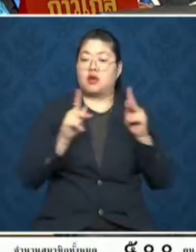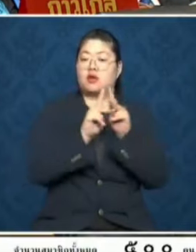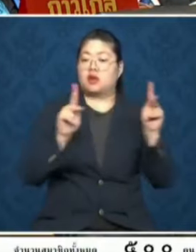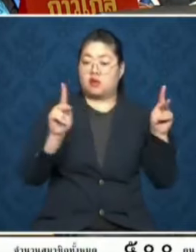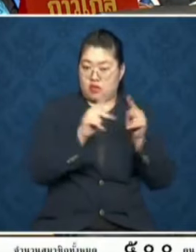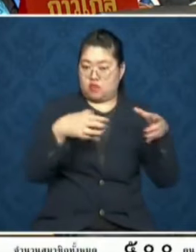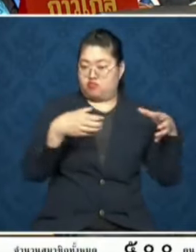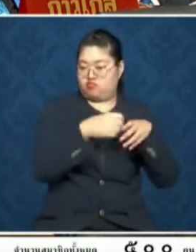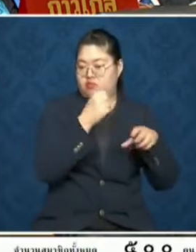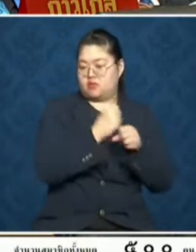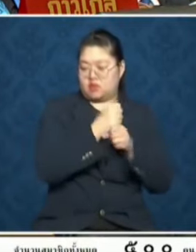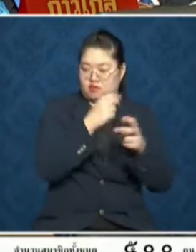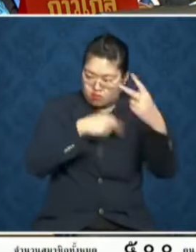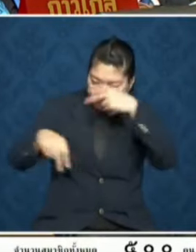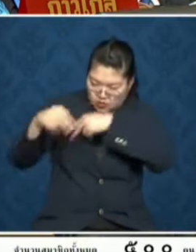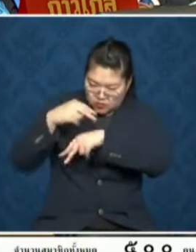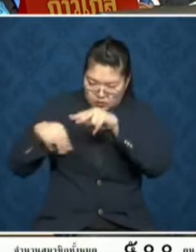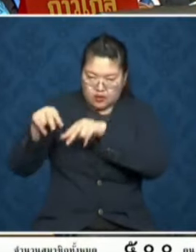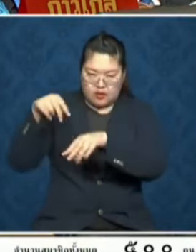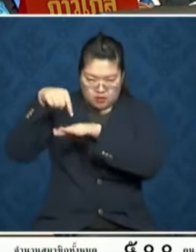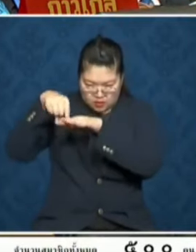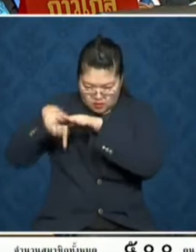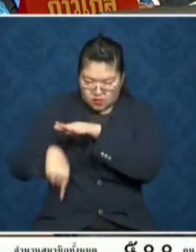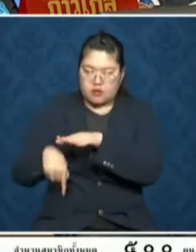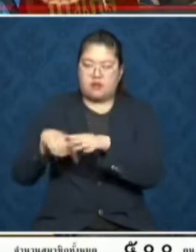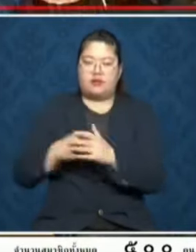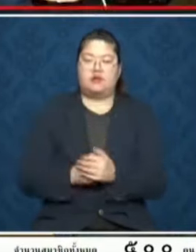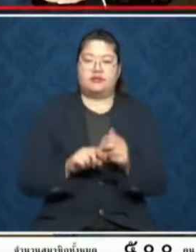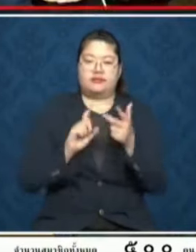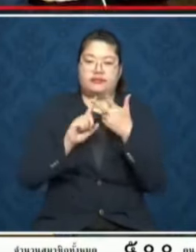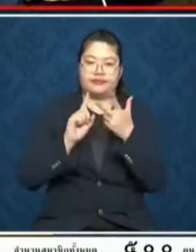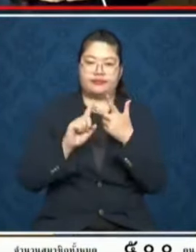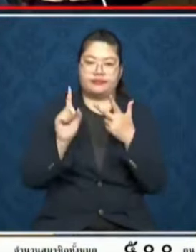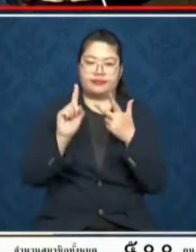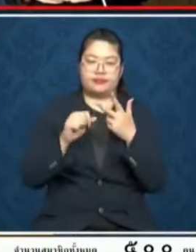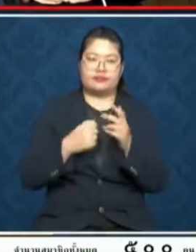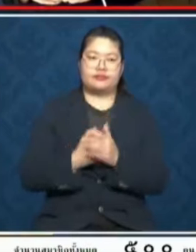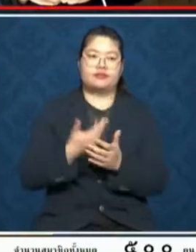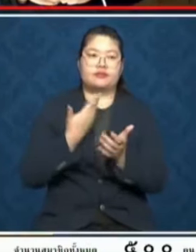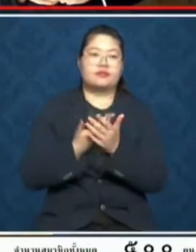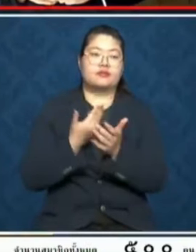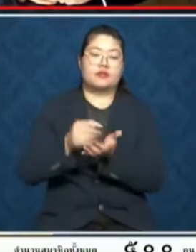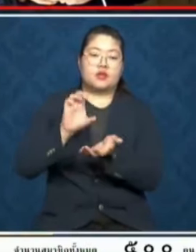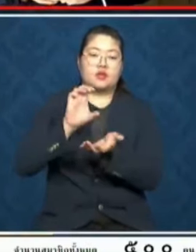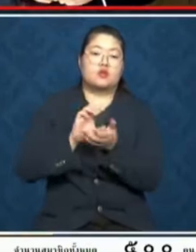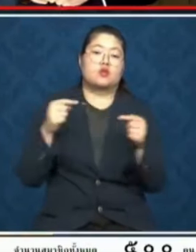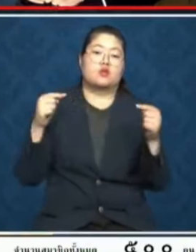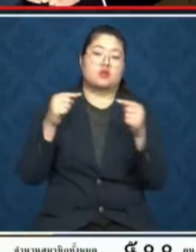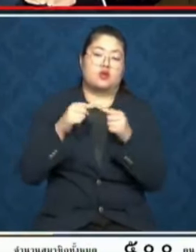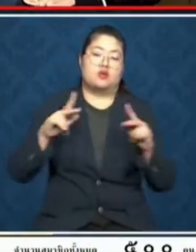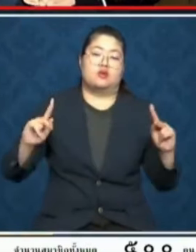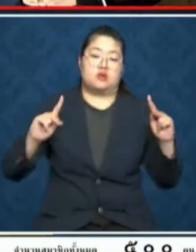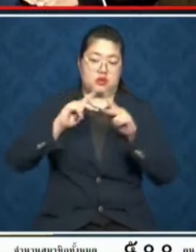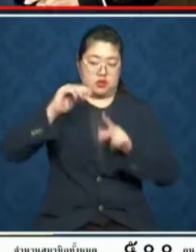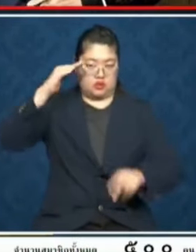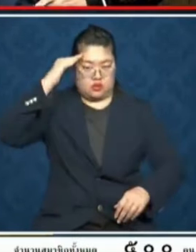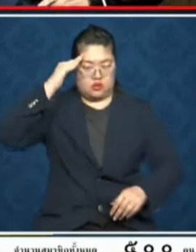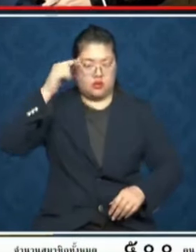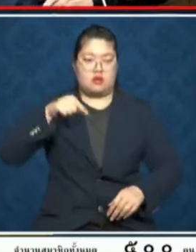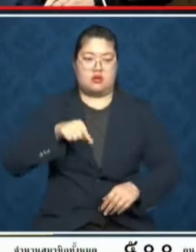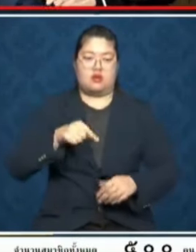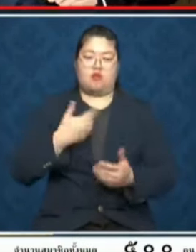ศึกษาค่ะไปต่อกันที่ขุมสมบัติที่3ค่ะท่านประธานงบประมาณในส่วนของกระทรวงกลาโหมซึ่ง